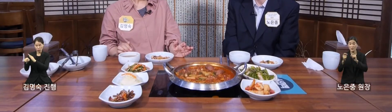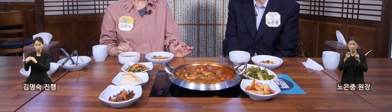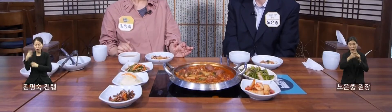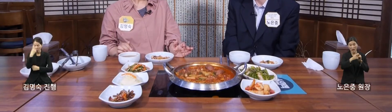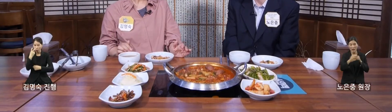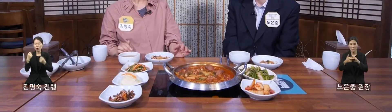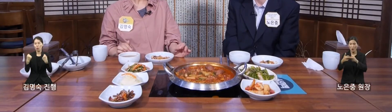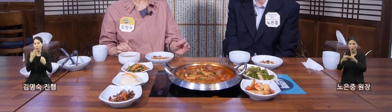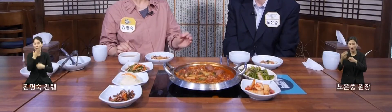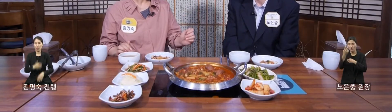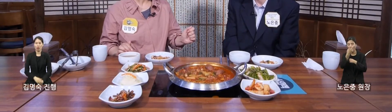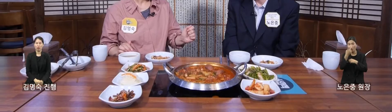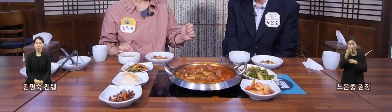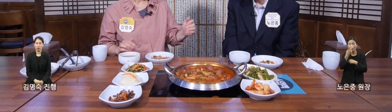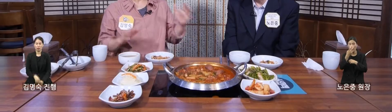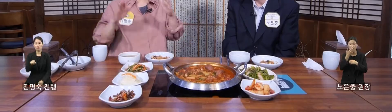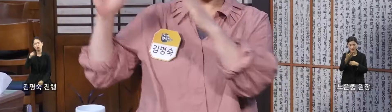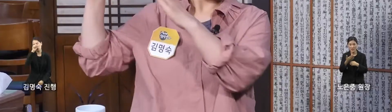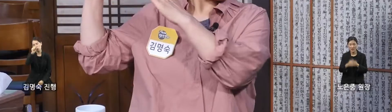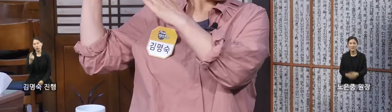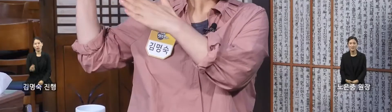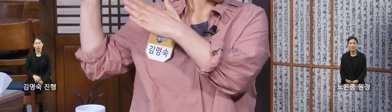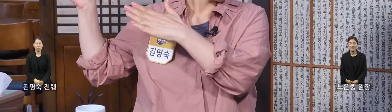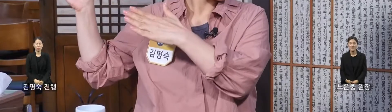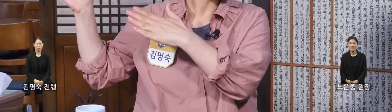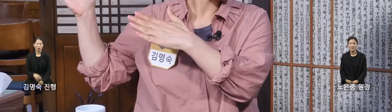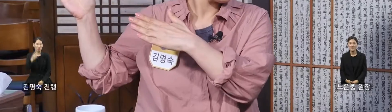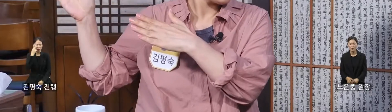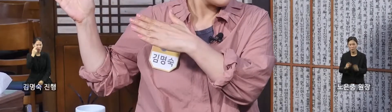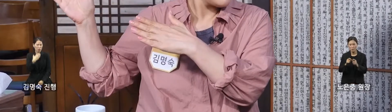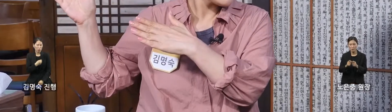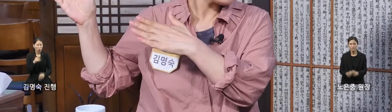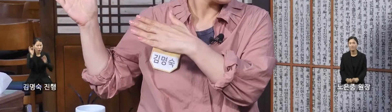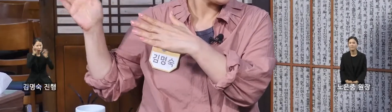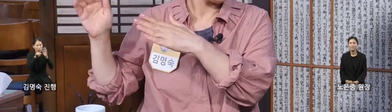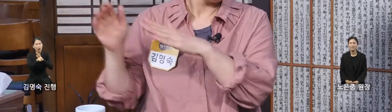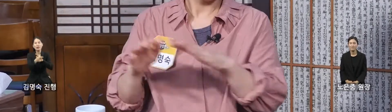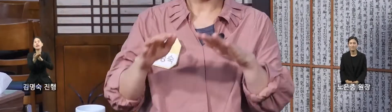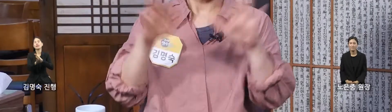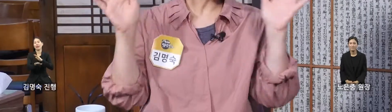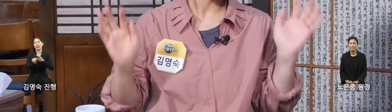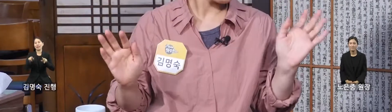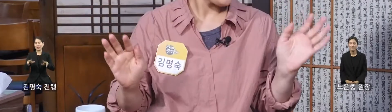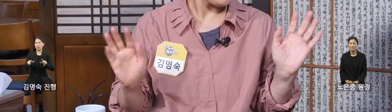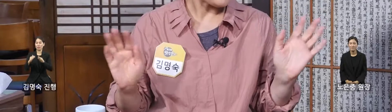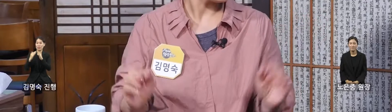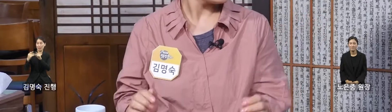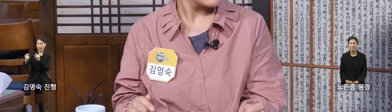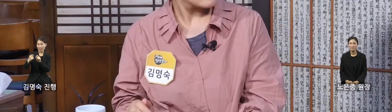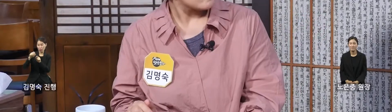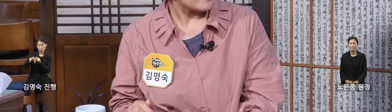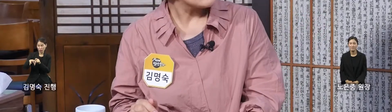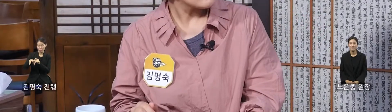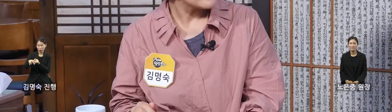많이 활성화되어가지고 하고 계시니까요. 그 점이 좀 좋은 것 같아요. 왜냐면 이제 일부러 거길 찾아가야 됐었는데 이제 그냥 집 앞에 뭐